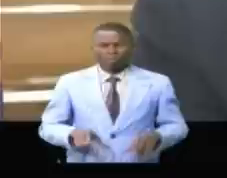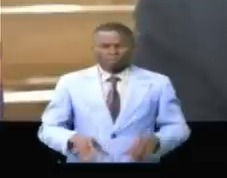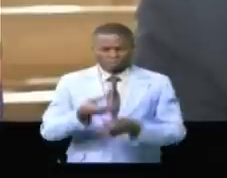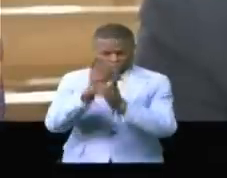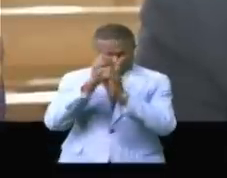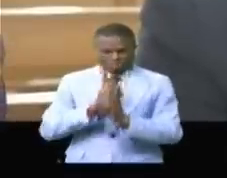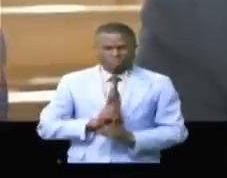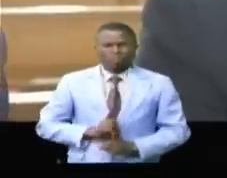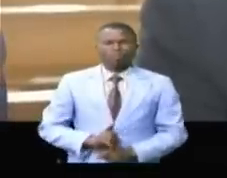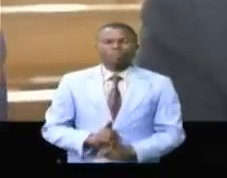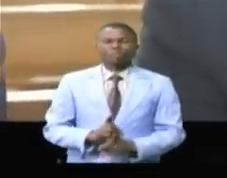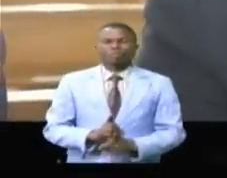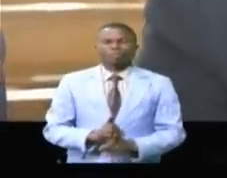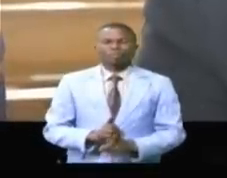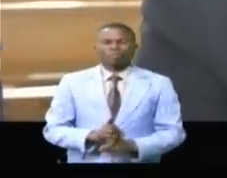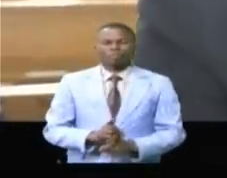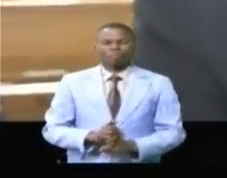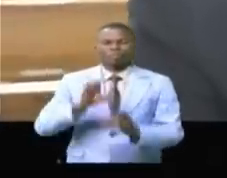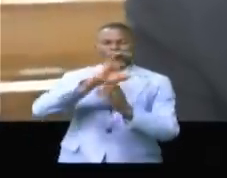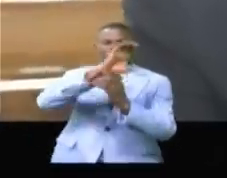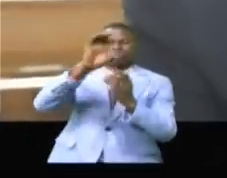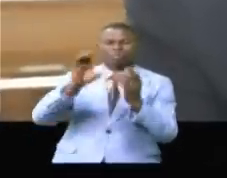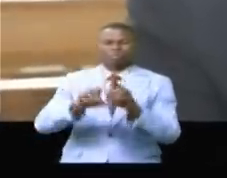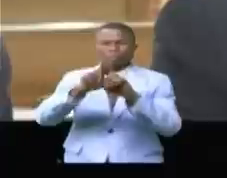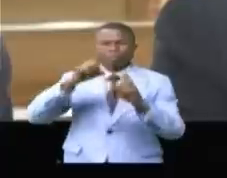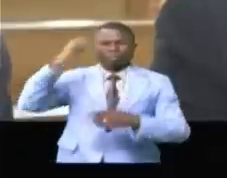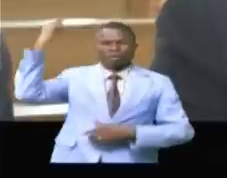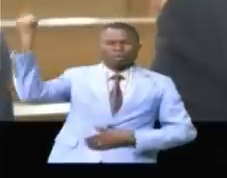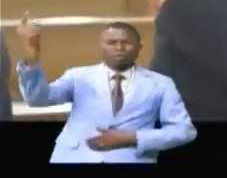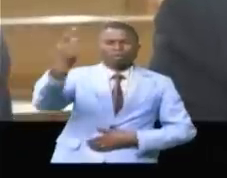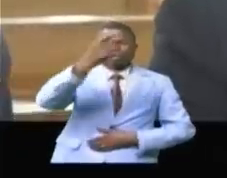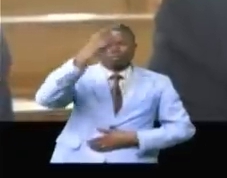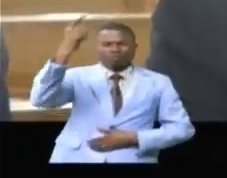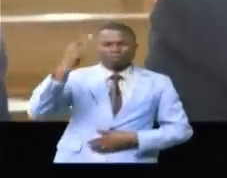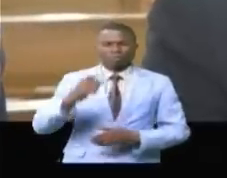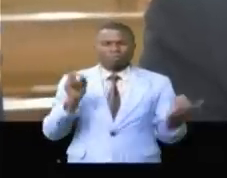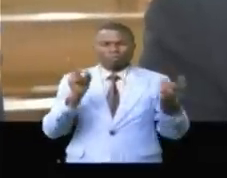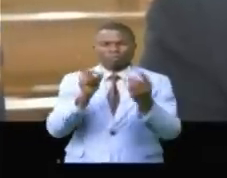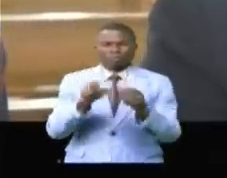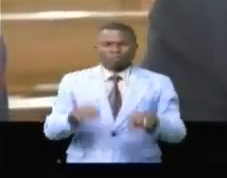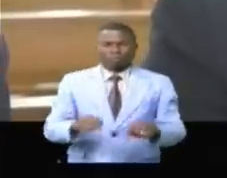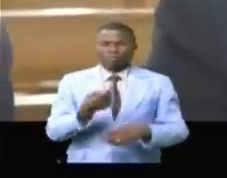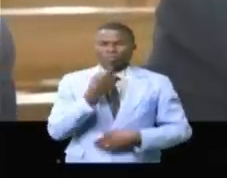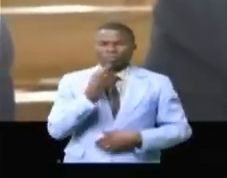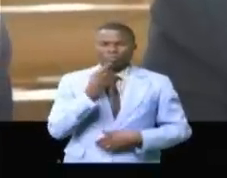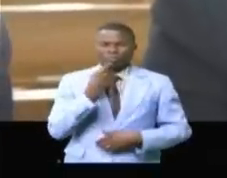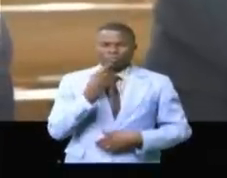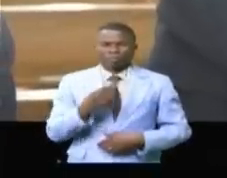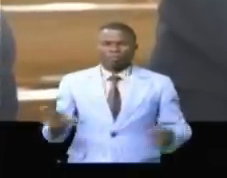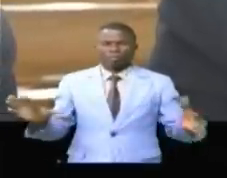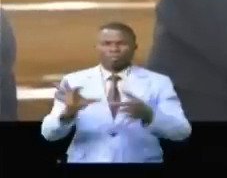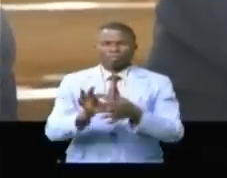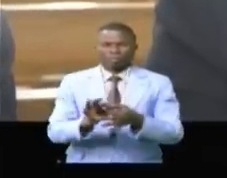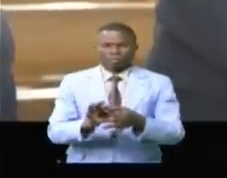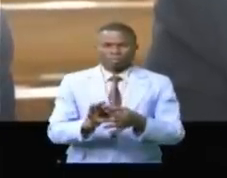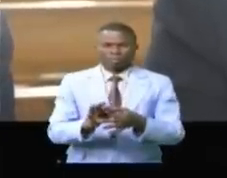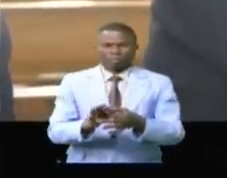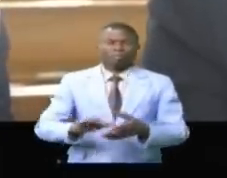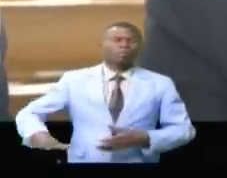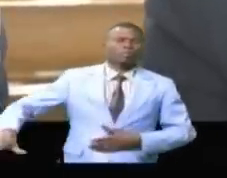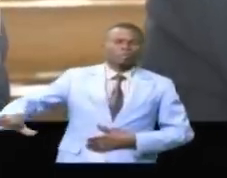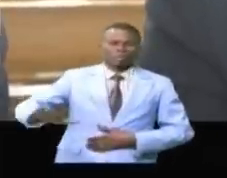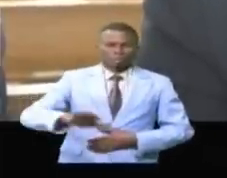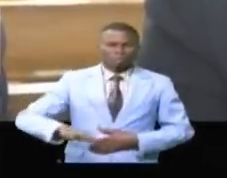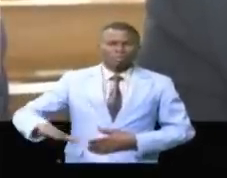dignité continentale et même intercontinentale. Ce rendez-vous avec l'histoire de la cohésion. Partout